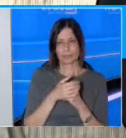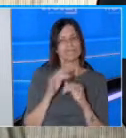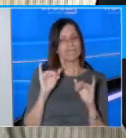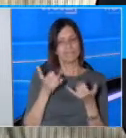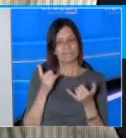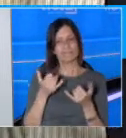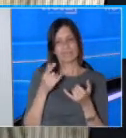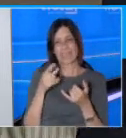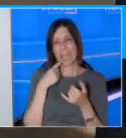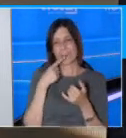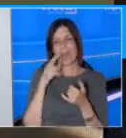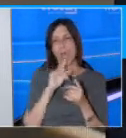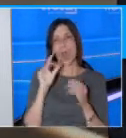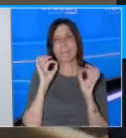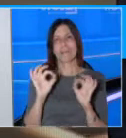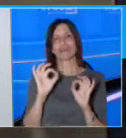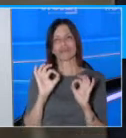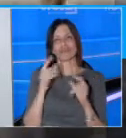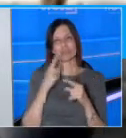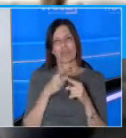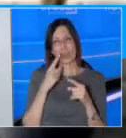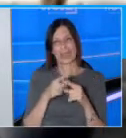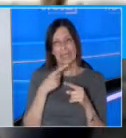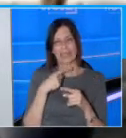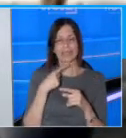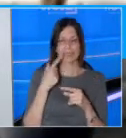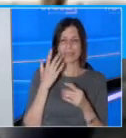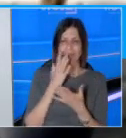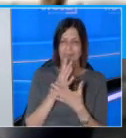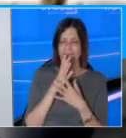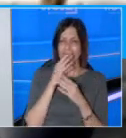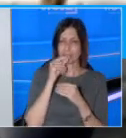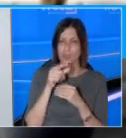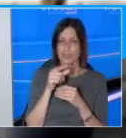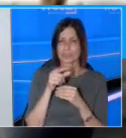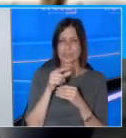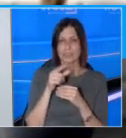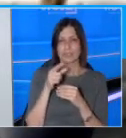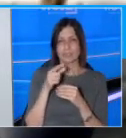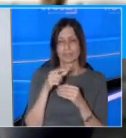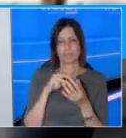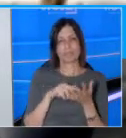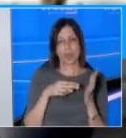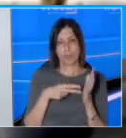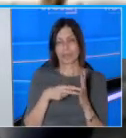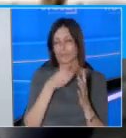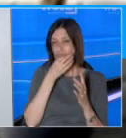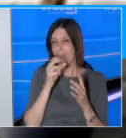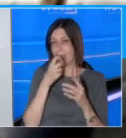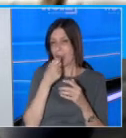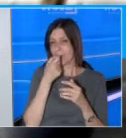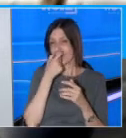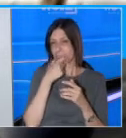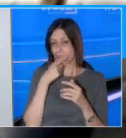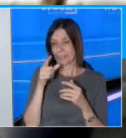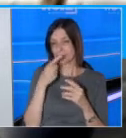כן, טוב, האמירה לא לגמרי מדויקת נדב, עלינו על זה גם, ועמדנו על העניין הזה במהלך האולפן. השאלה אם הבאס מבחינתו, מנסור